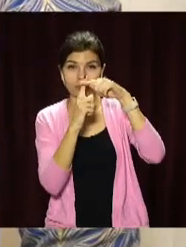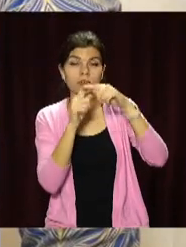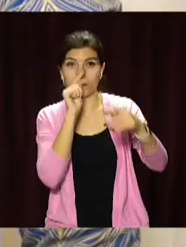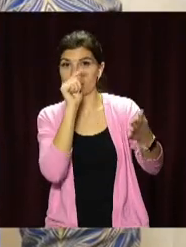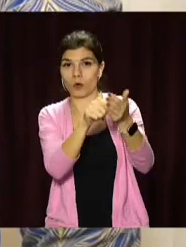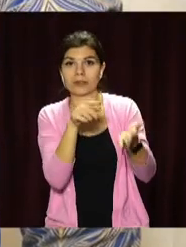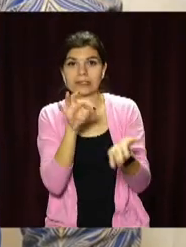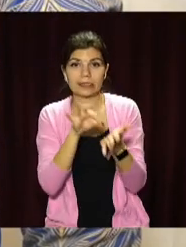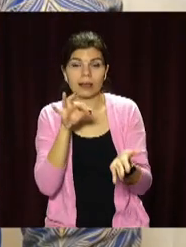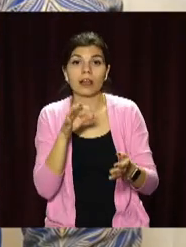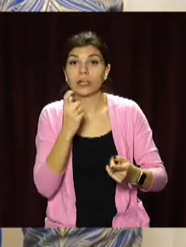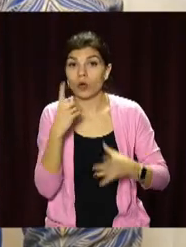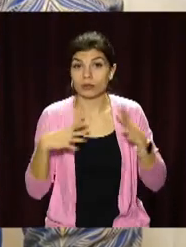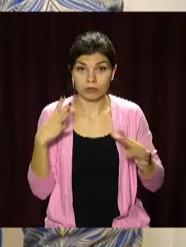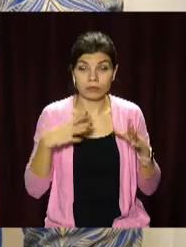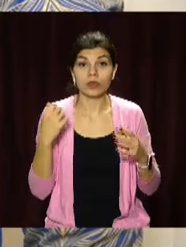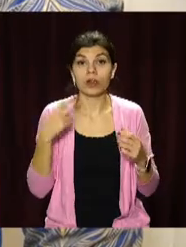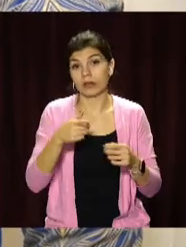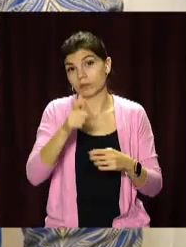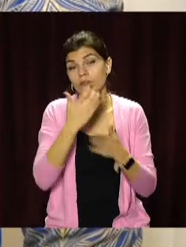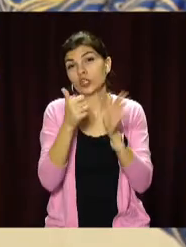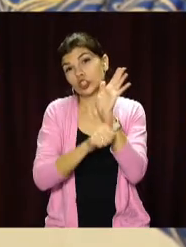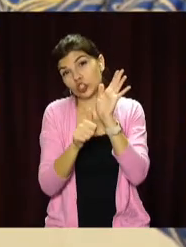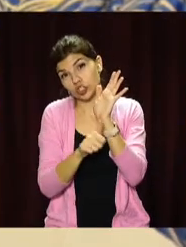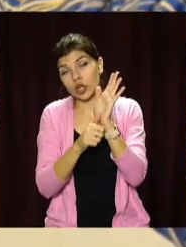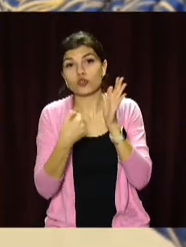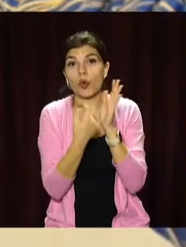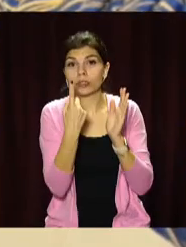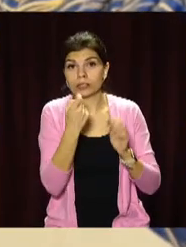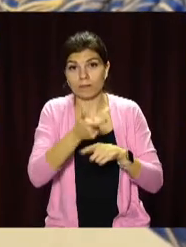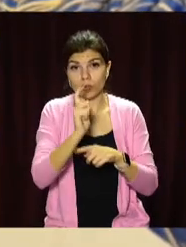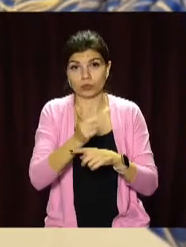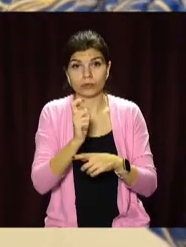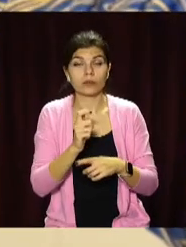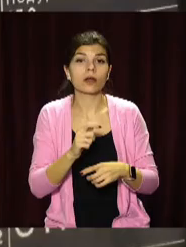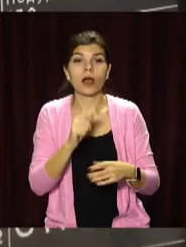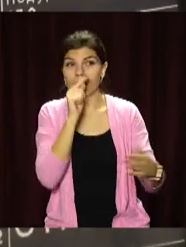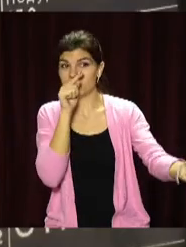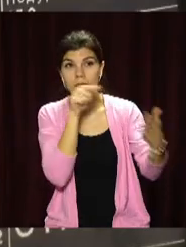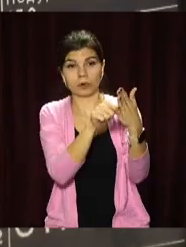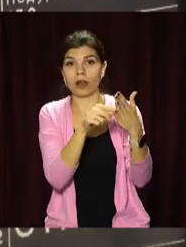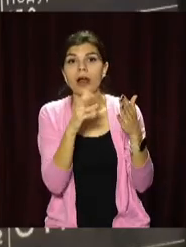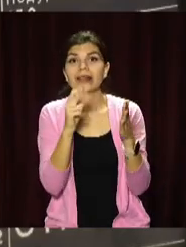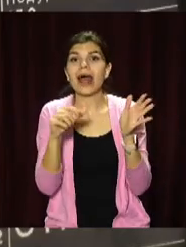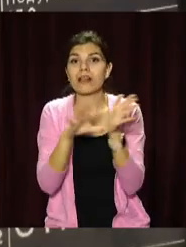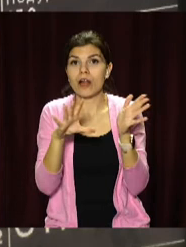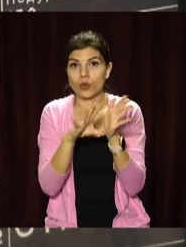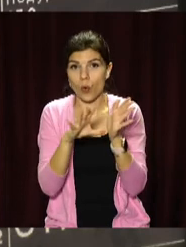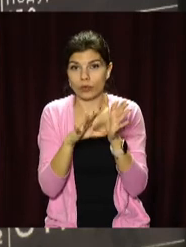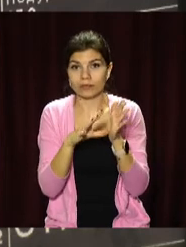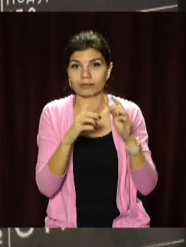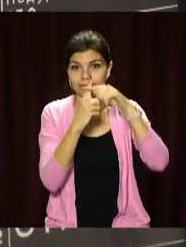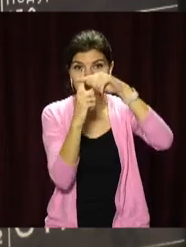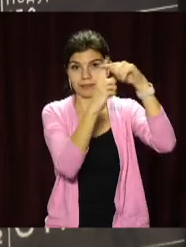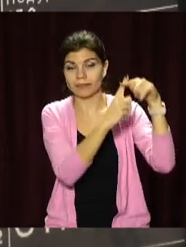ціль. За одне тренування спортсменка робить від 60 до 100 пострілів. Влучність на електронній мішені.